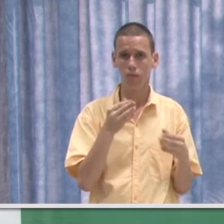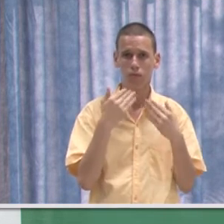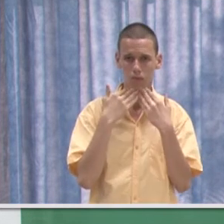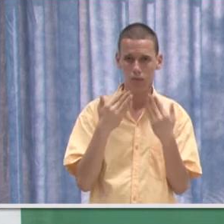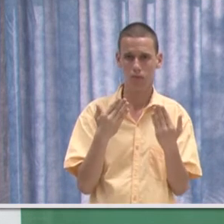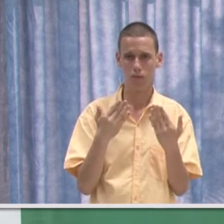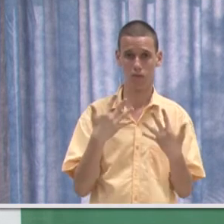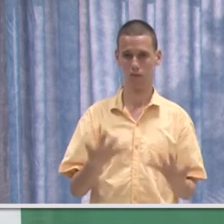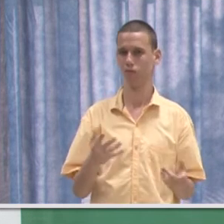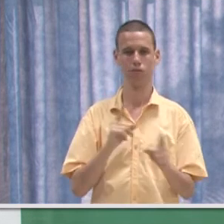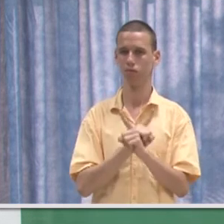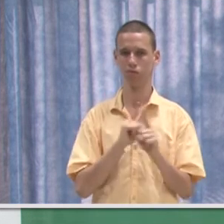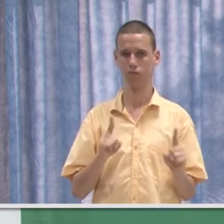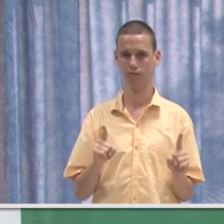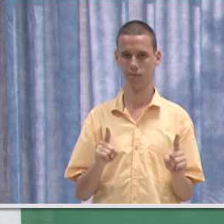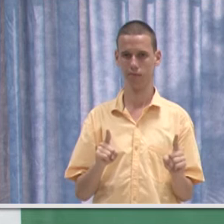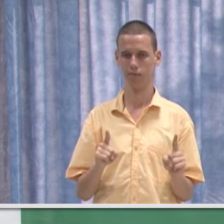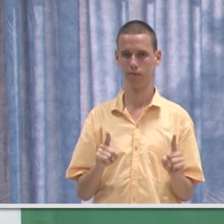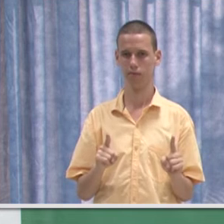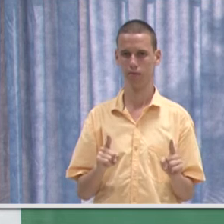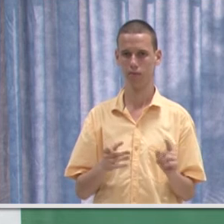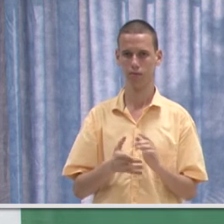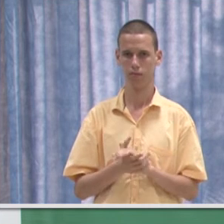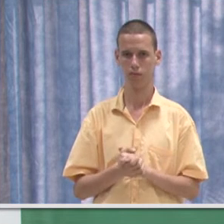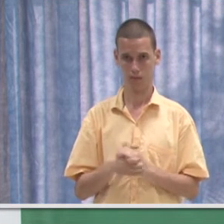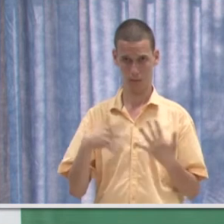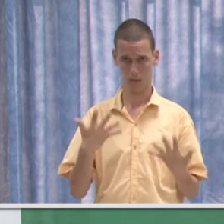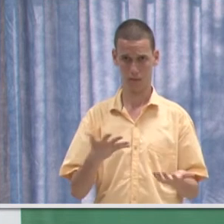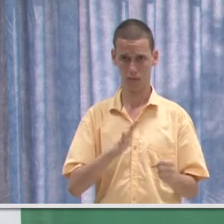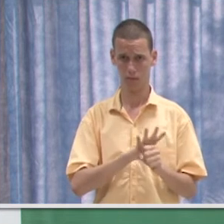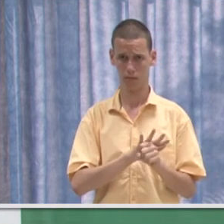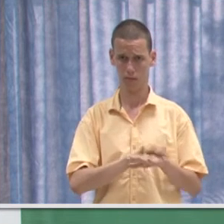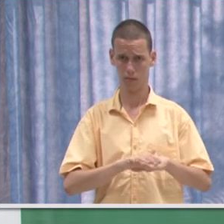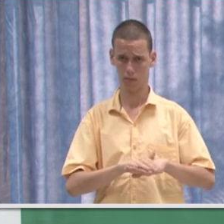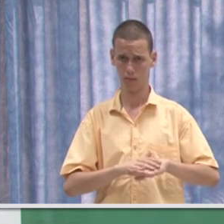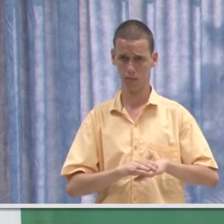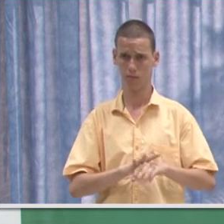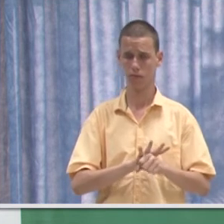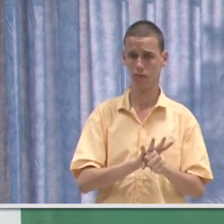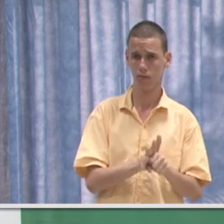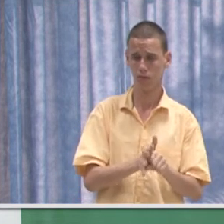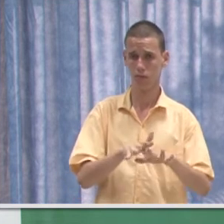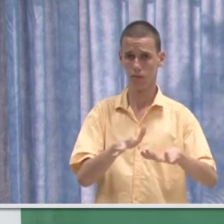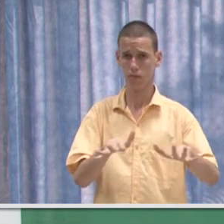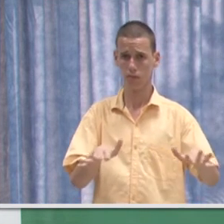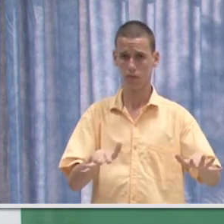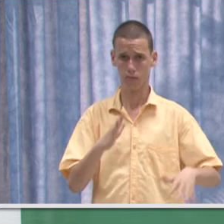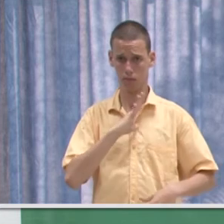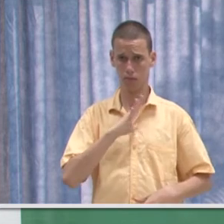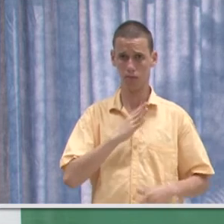que nous pouvons voir à Madagascar, il y a une accélération de ce cas qu'il y a. Nous même comment soit Calamor qui enregistre